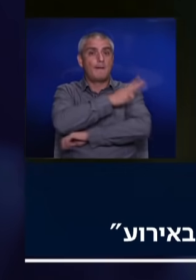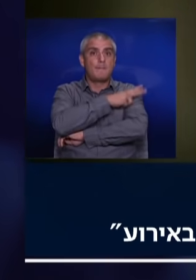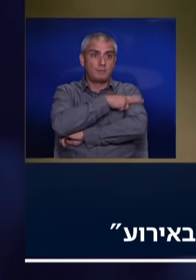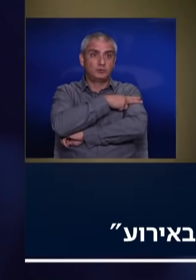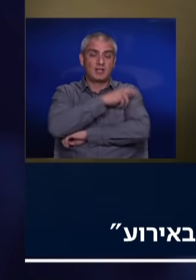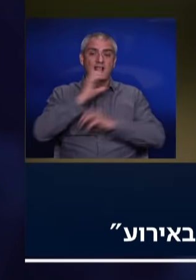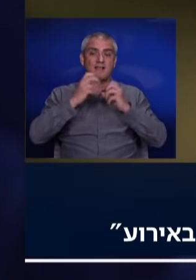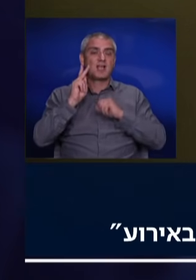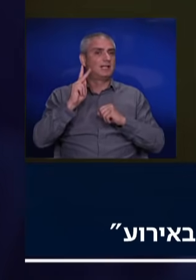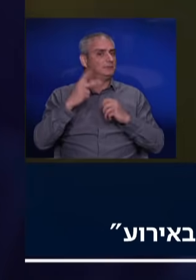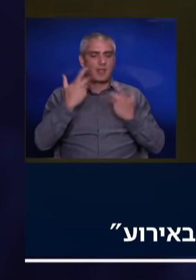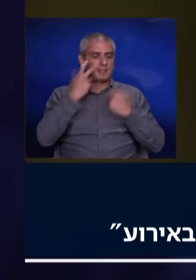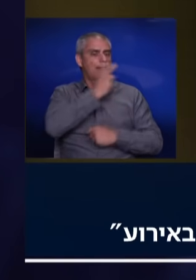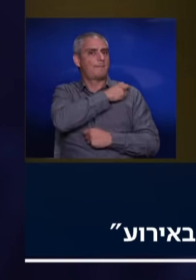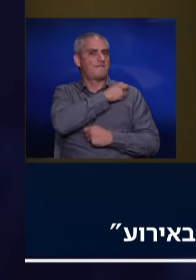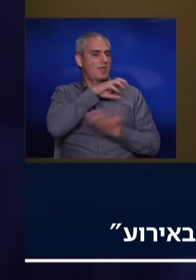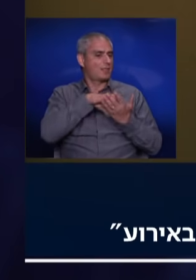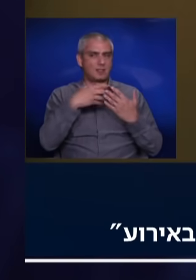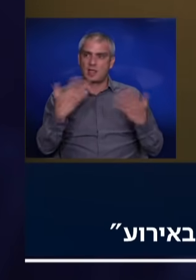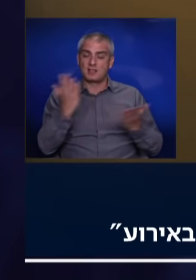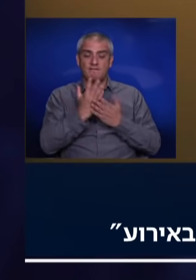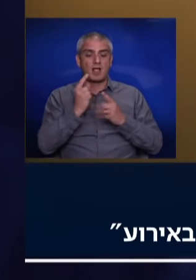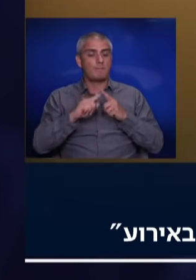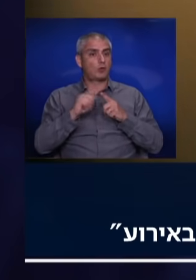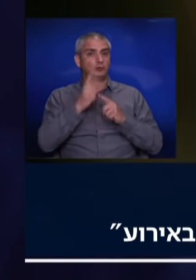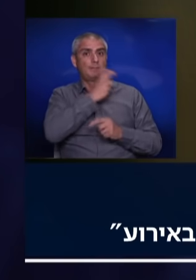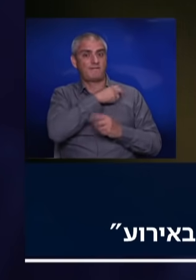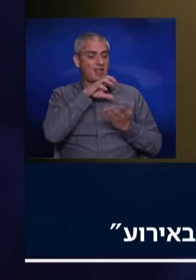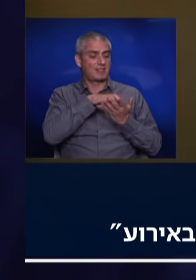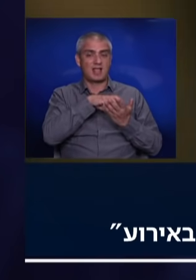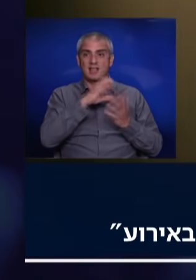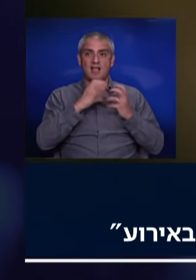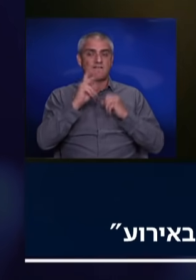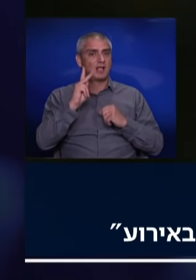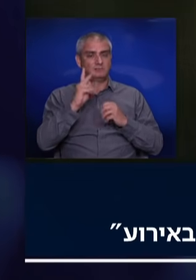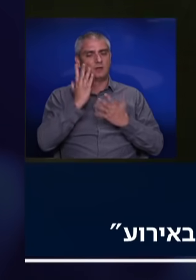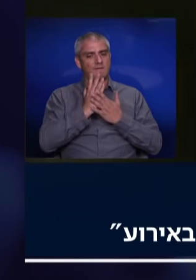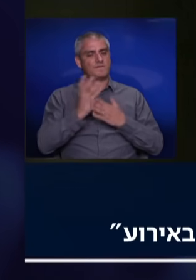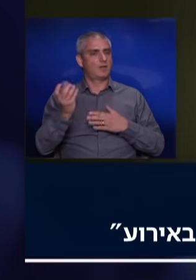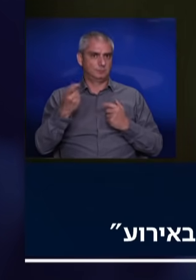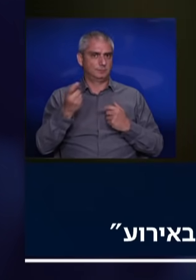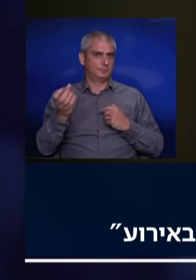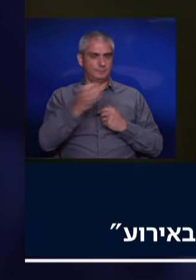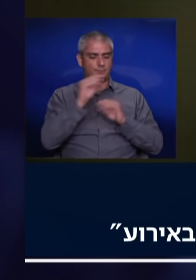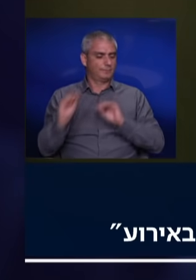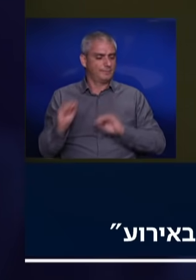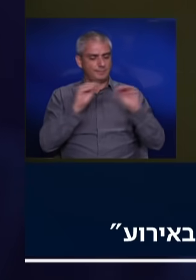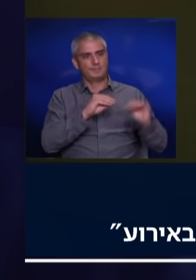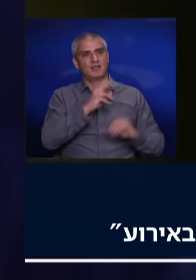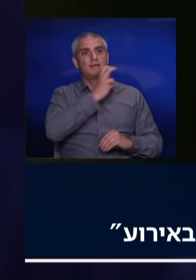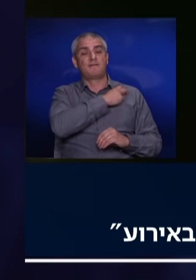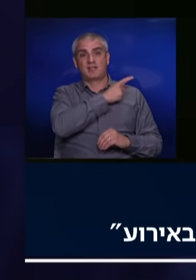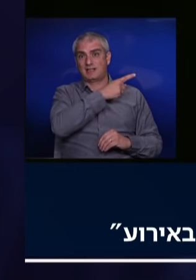כפר קאסם אין מפקד התחנה. כבר כמה חודשים שמפקד תחנת כפר קאסם כבר מונה והוא עבר לתפקיד במפקדת סייף,